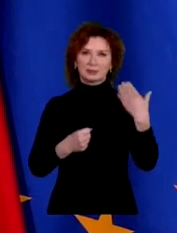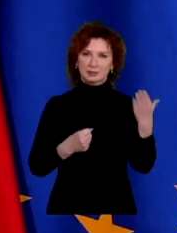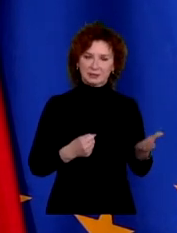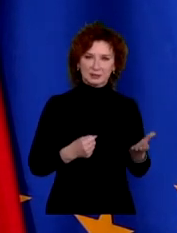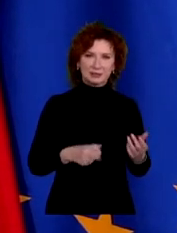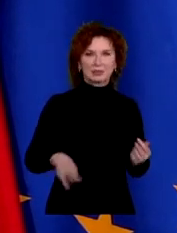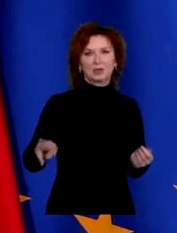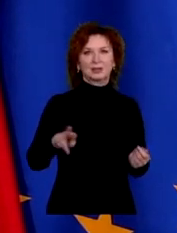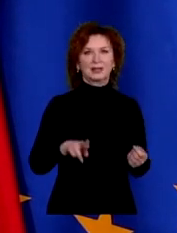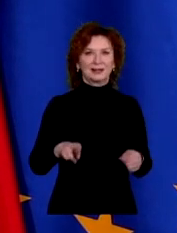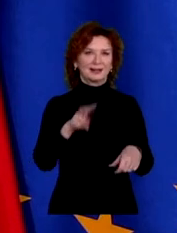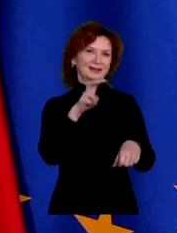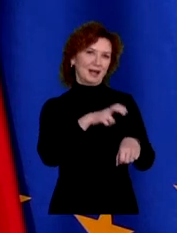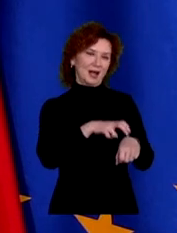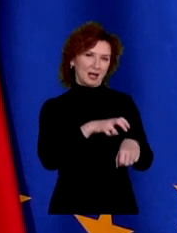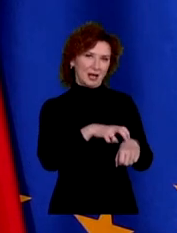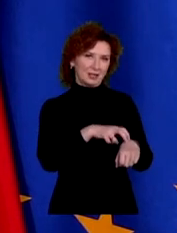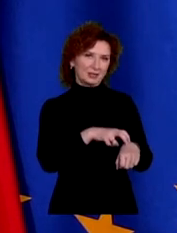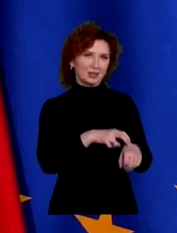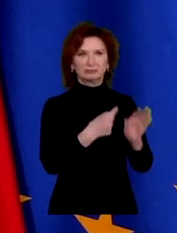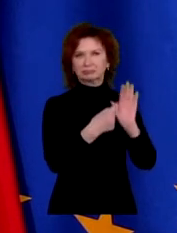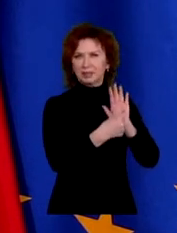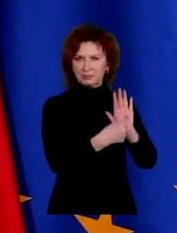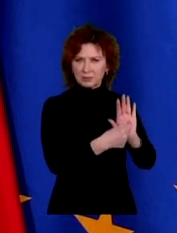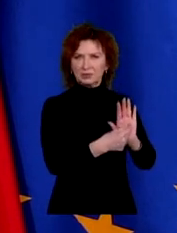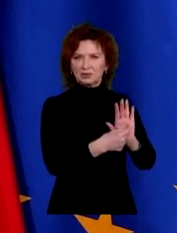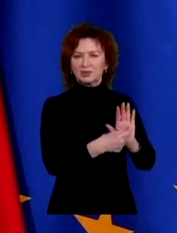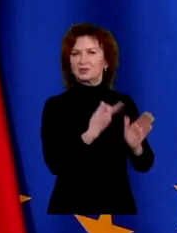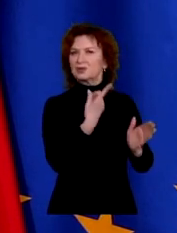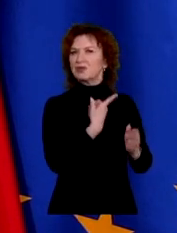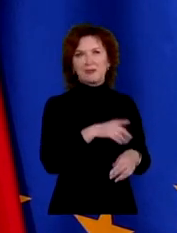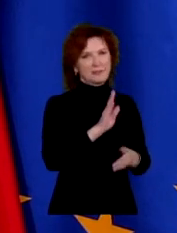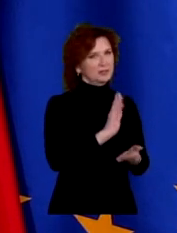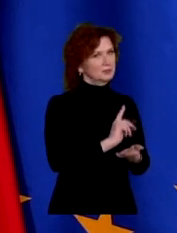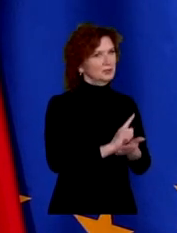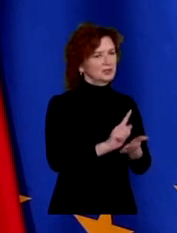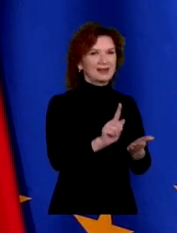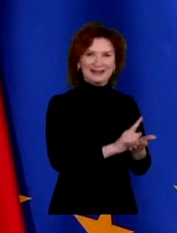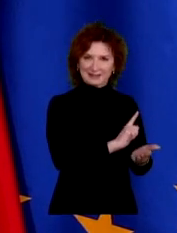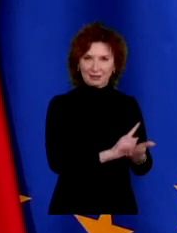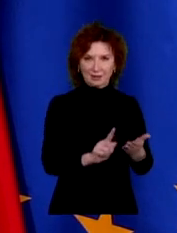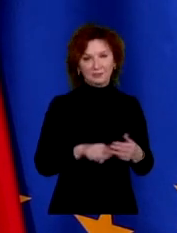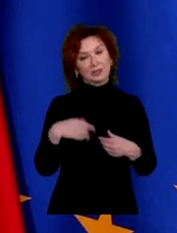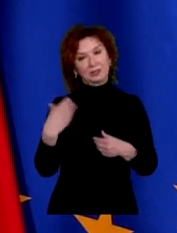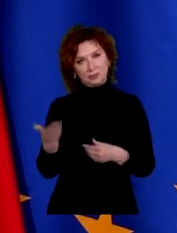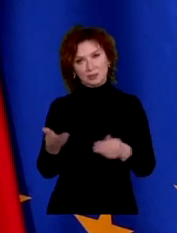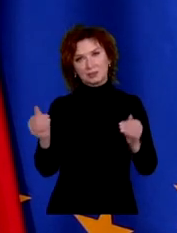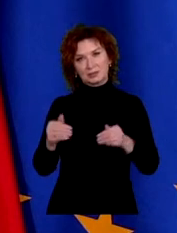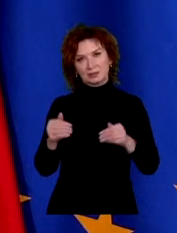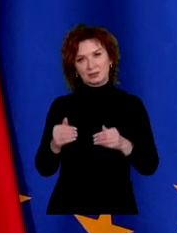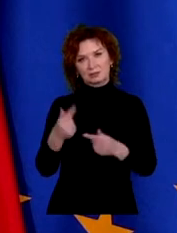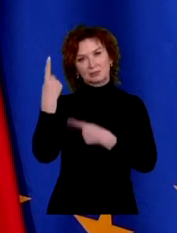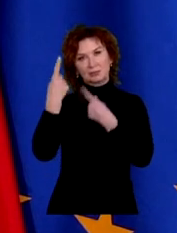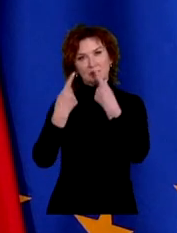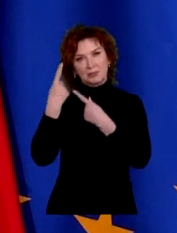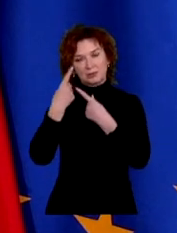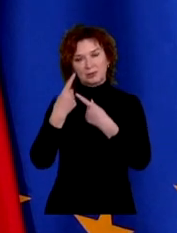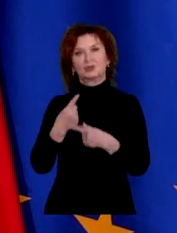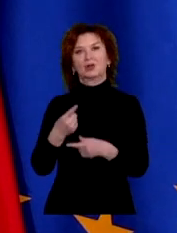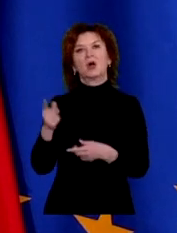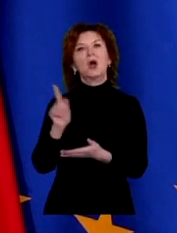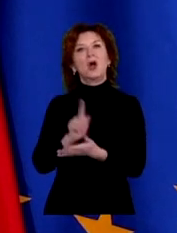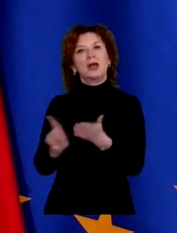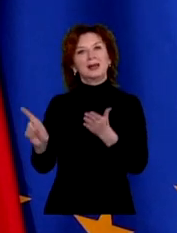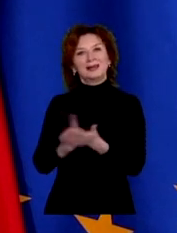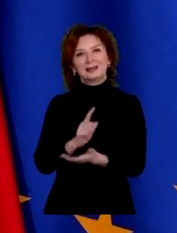Medyczna, eksperci epidemiolodzy wskazują pewne ryzyka, z drugiej strony należy brać również pod uwagę ryzyka